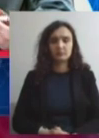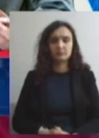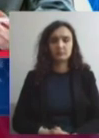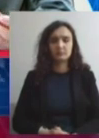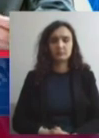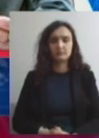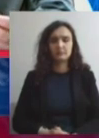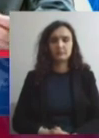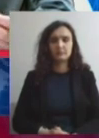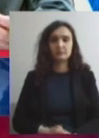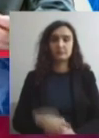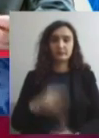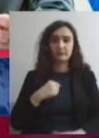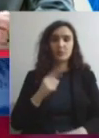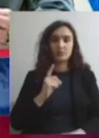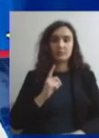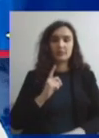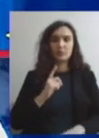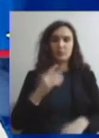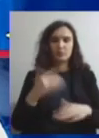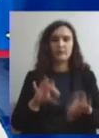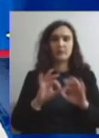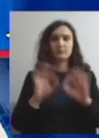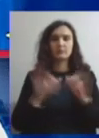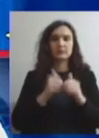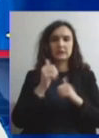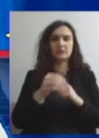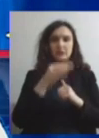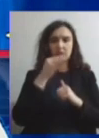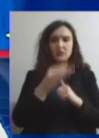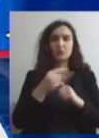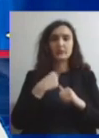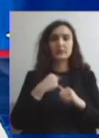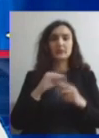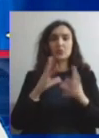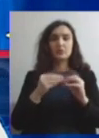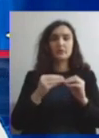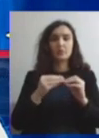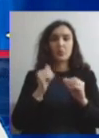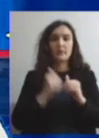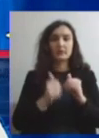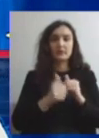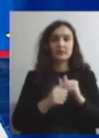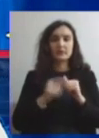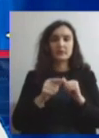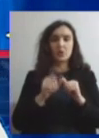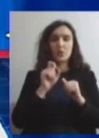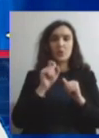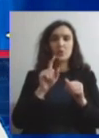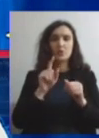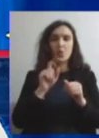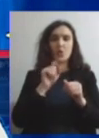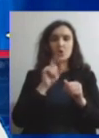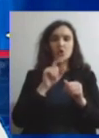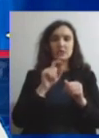დიახ, ჩვენ ველოდებით დაანონსებულ მარაგს და იცით, რომ ჩვენი ძირითადი აქცენტი ყოველთვის კეთდება ოქროს სტანდარტზე